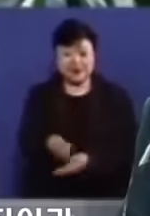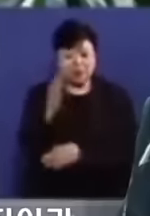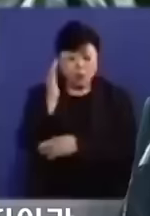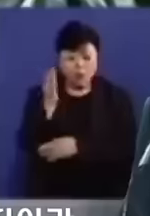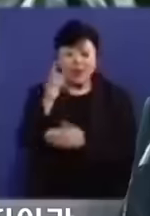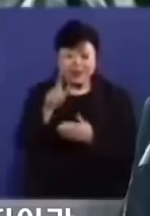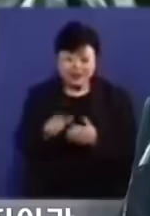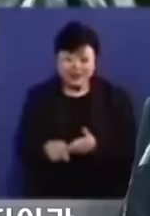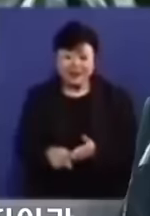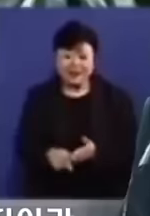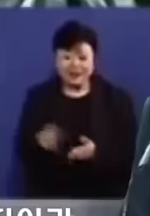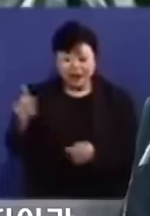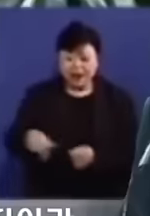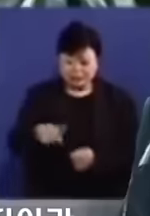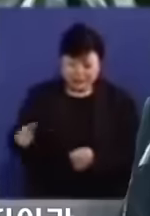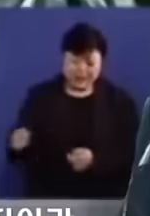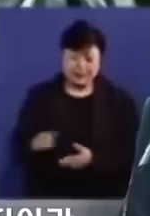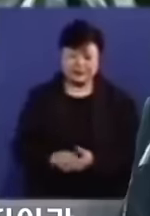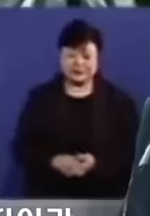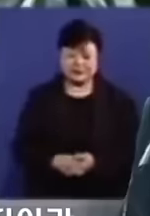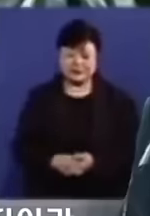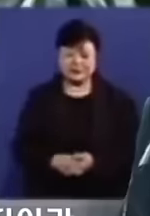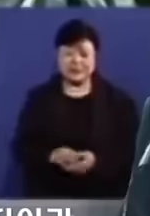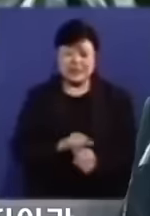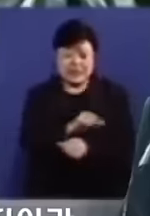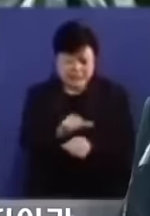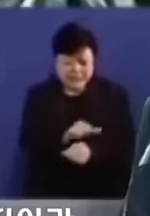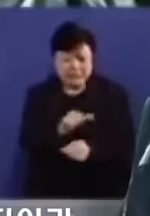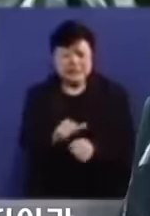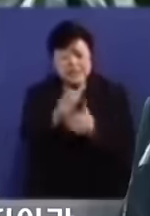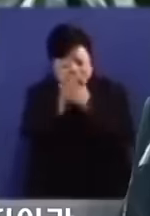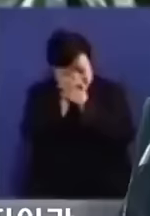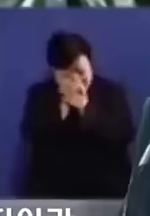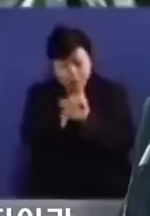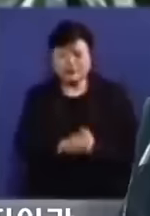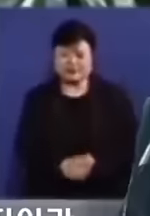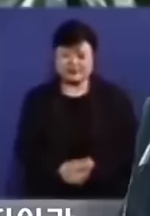때는 하루에 평균 5시간 기도했습니다.